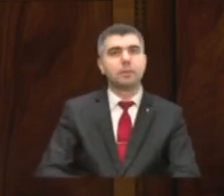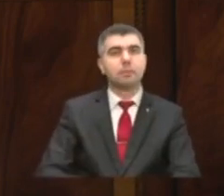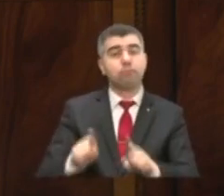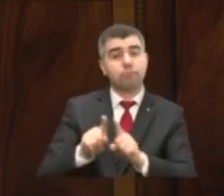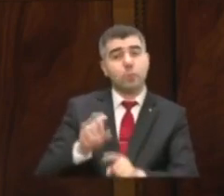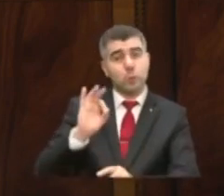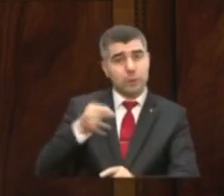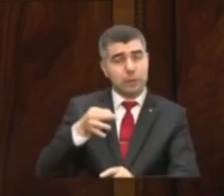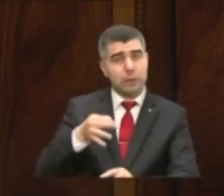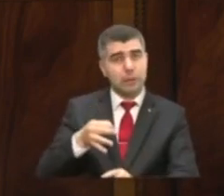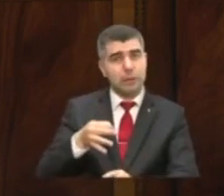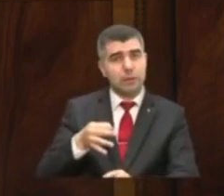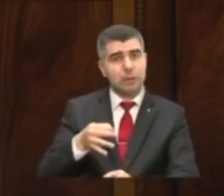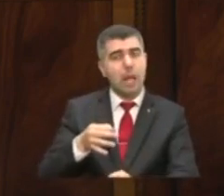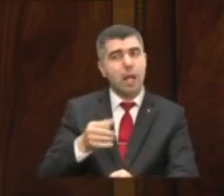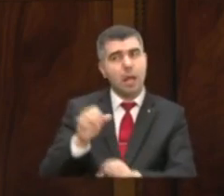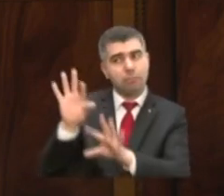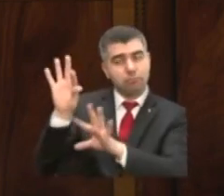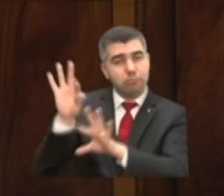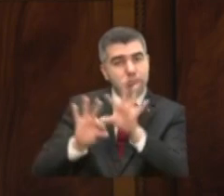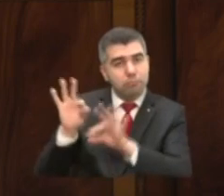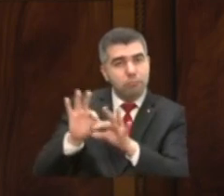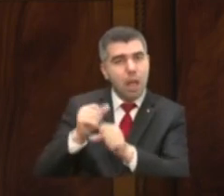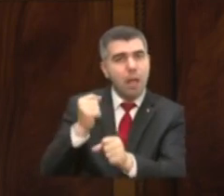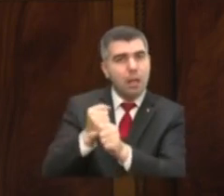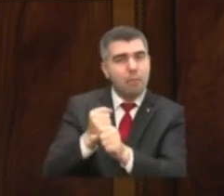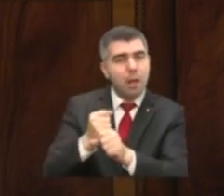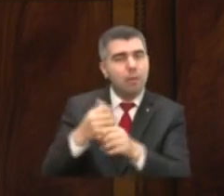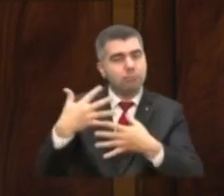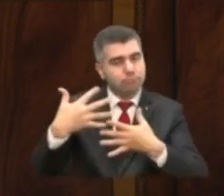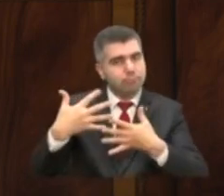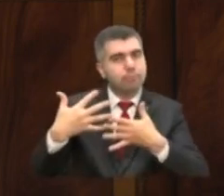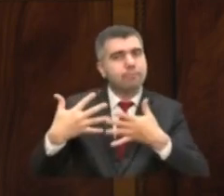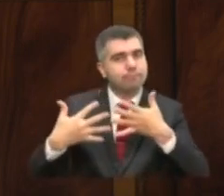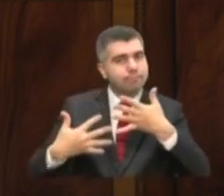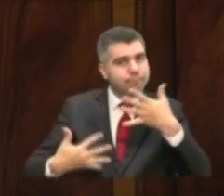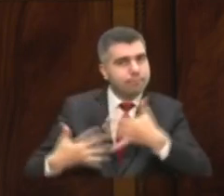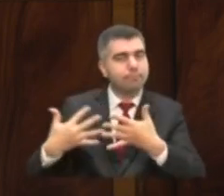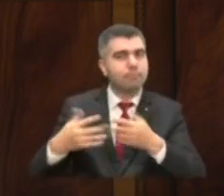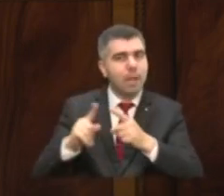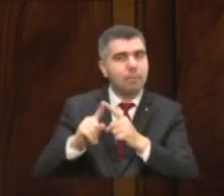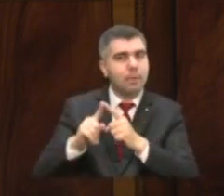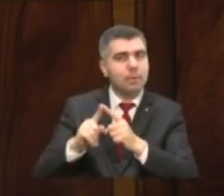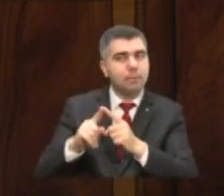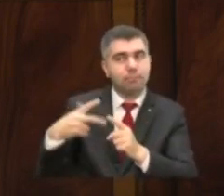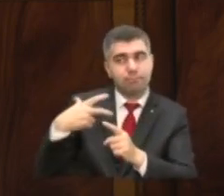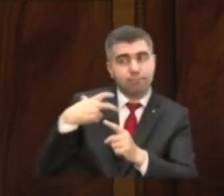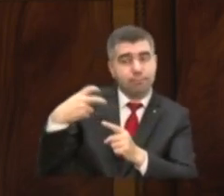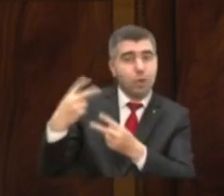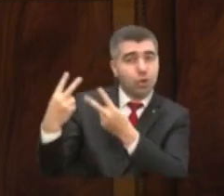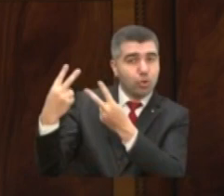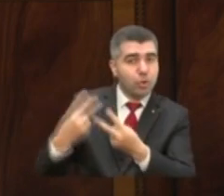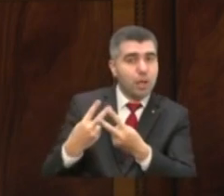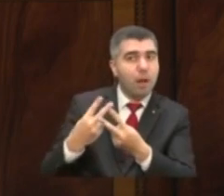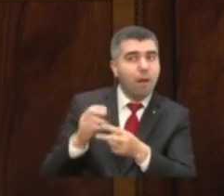صحيح تشجيع التشغيل راه راهين بواحد العدد ديال القطاعات، منها المستثمر خصنا نشجعوه،